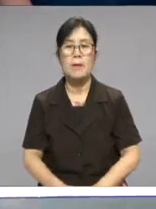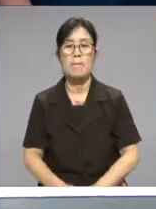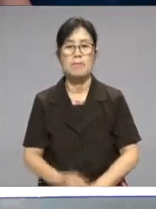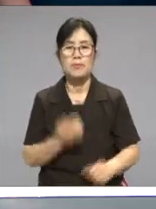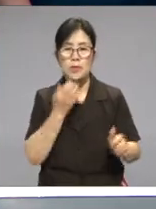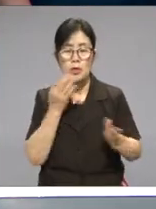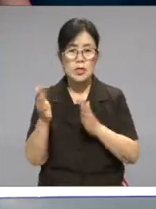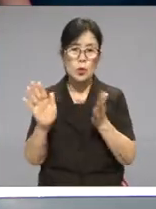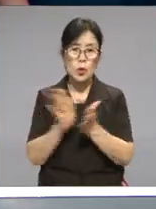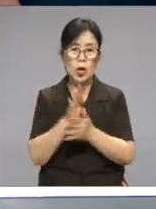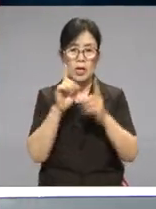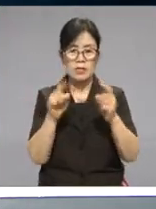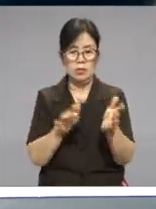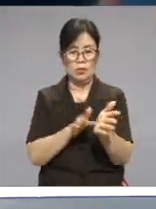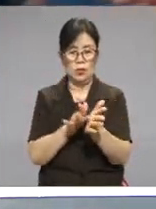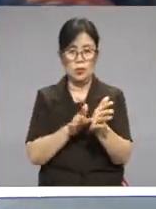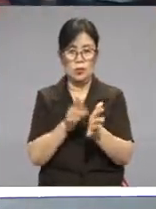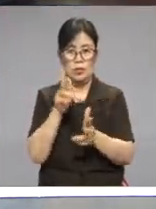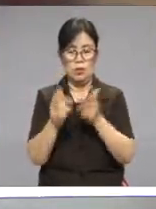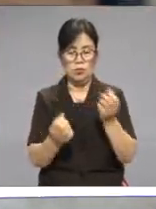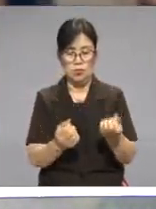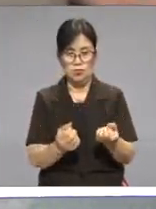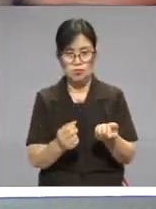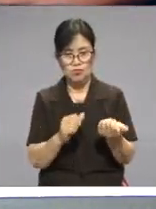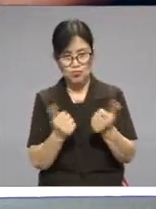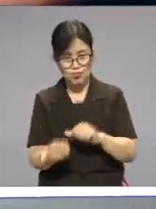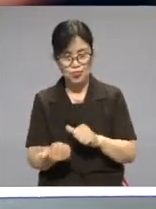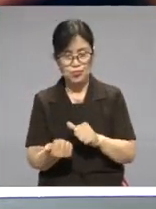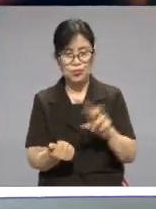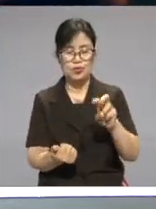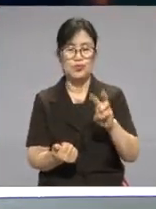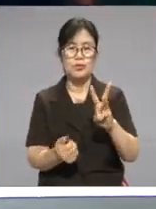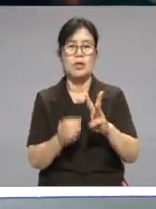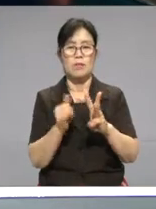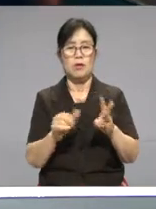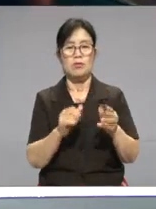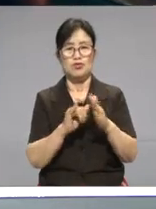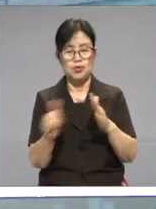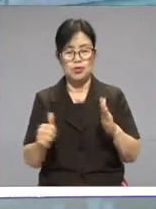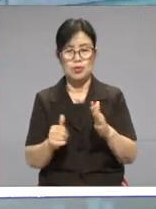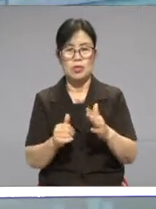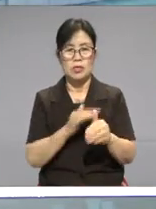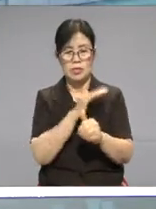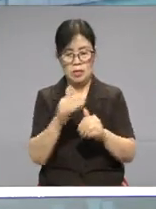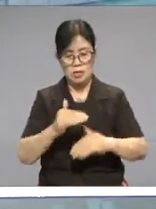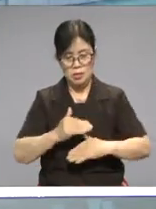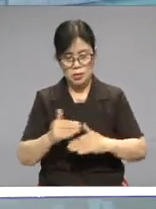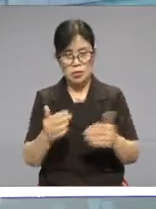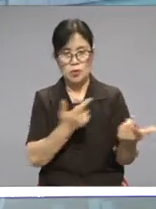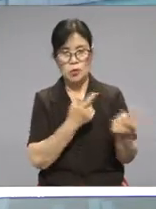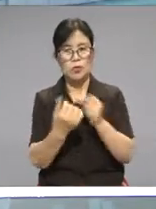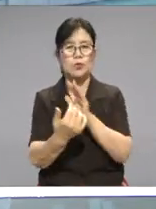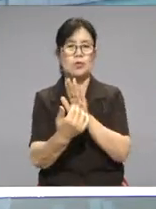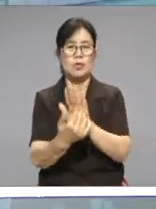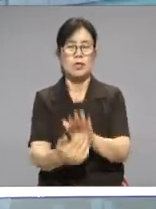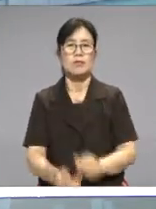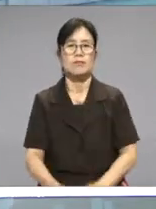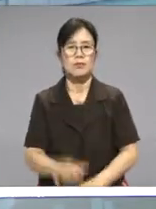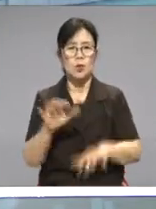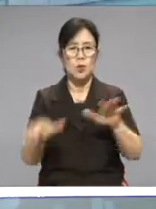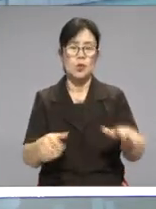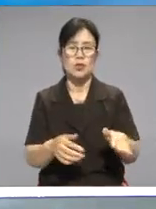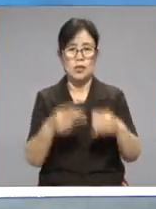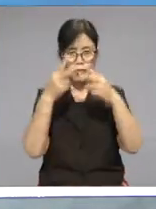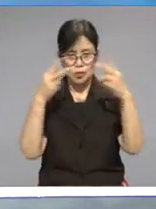경기도 화성시 배터리 공장 화재로 숨진 23명의 유족들이 장례 절차 등에 공동 대응하기로 했습니다. 곳곳에